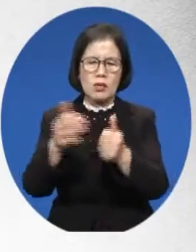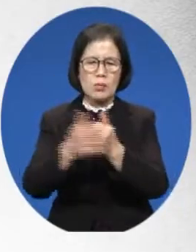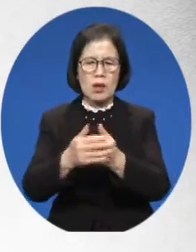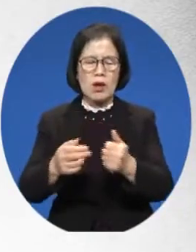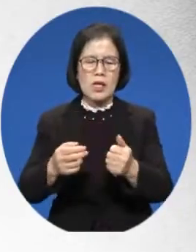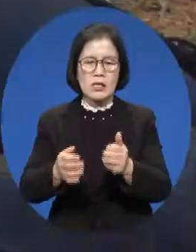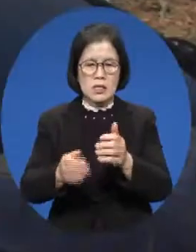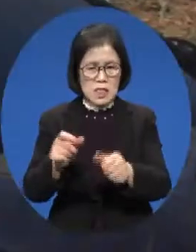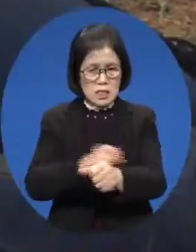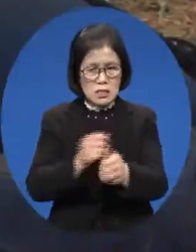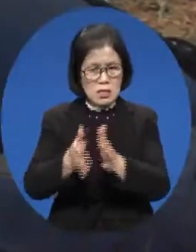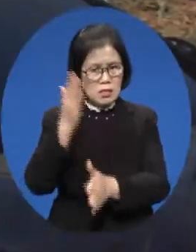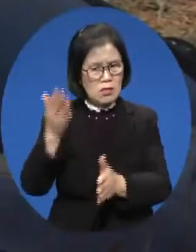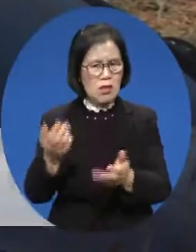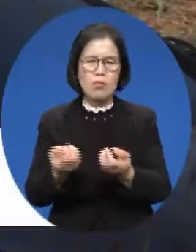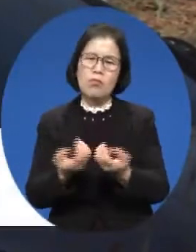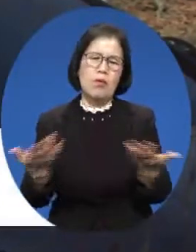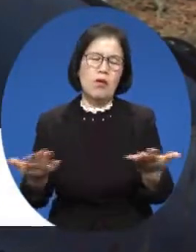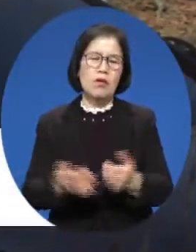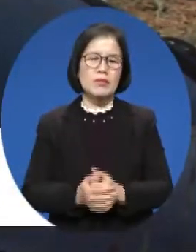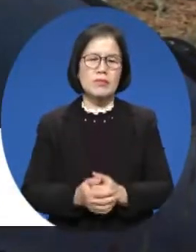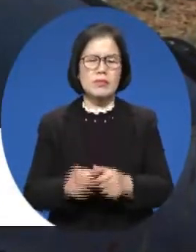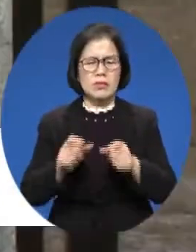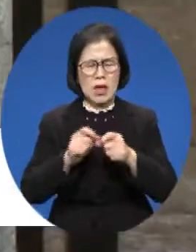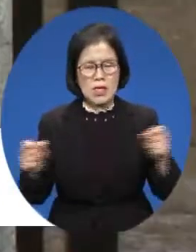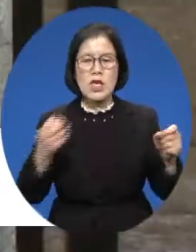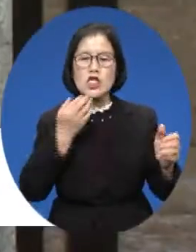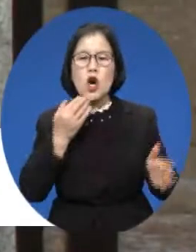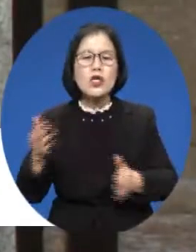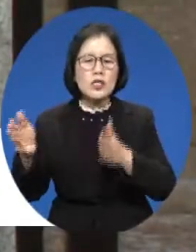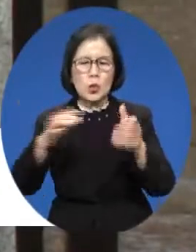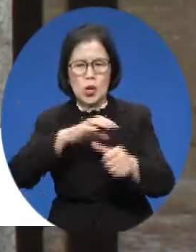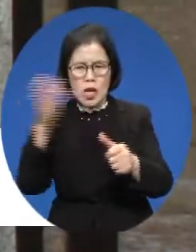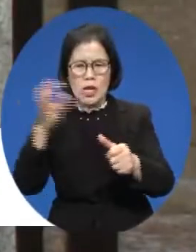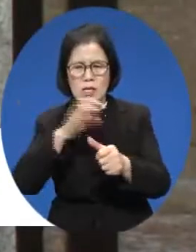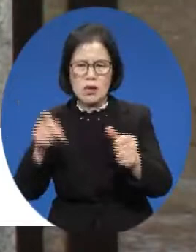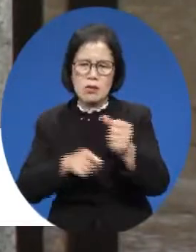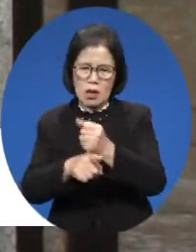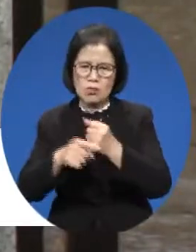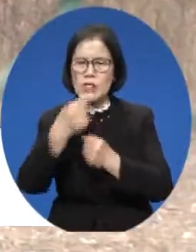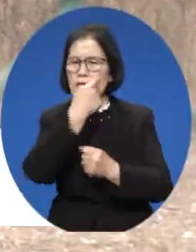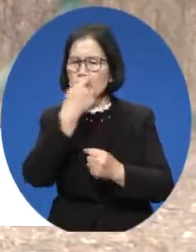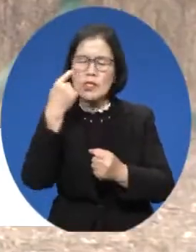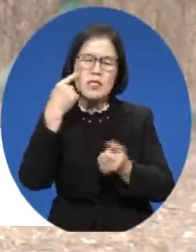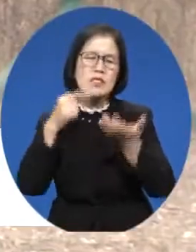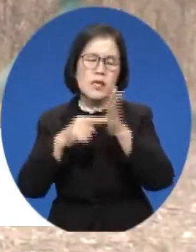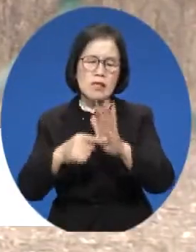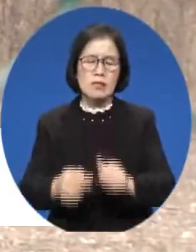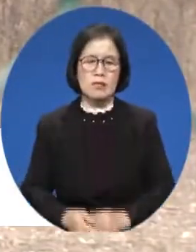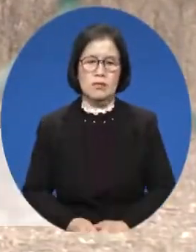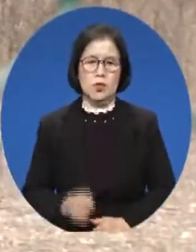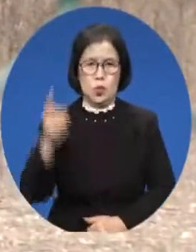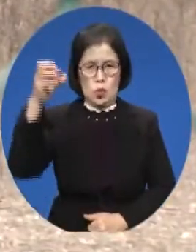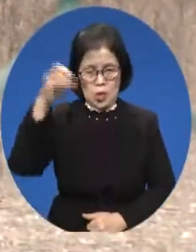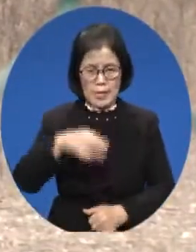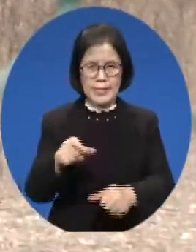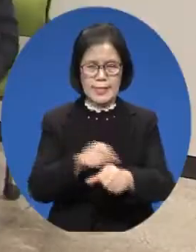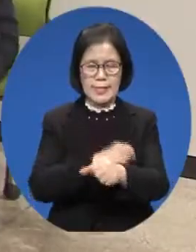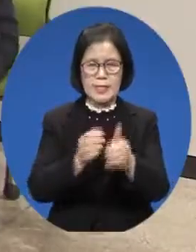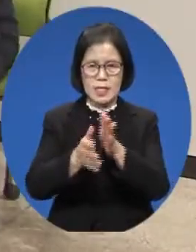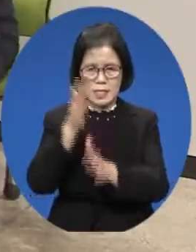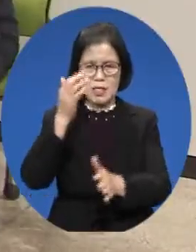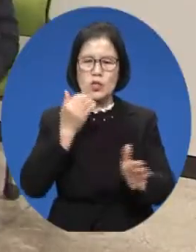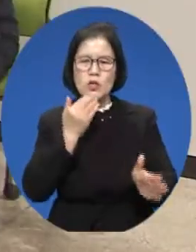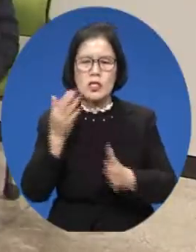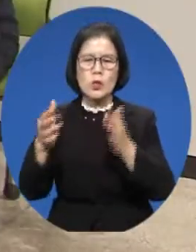게 없습니다. 즉, 장기간 경기도를 상대로 해제 사유를 입증해야 합니다. 고양시는 특례시에도